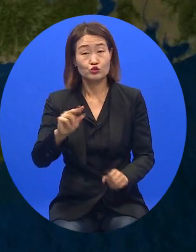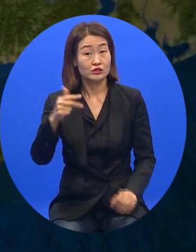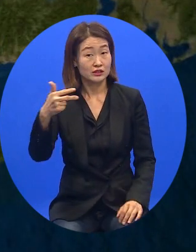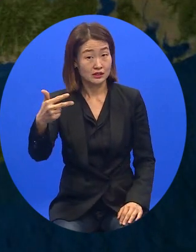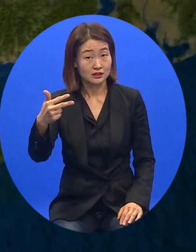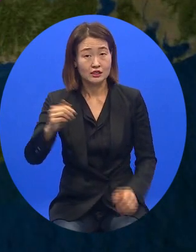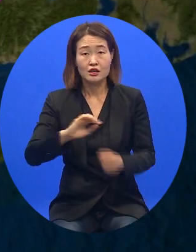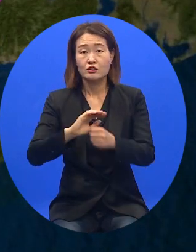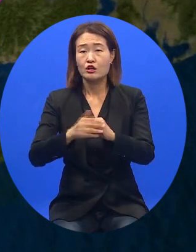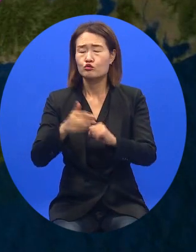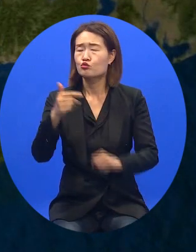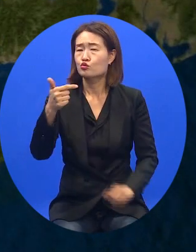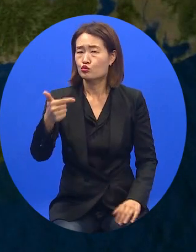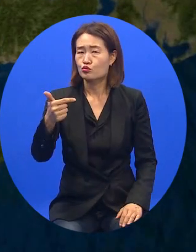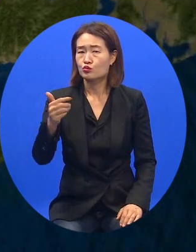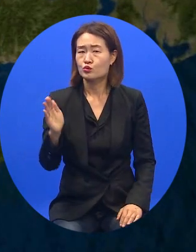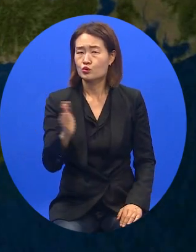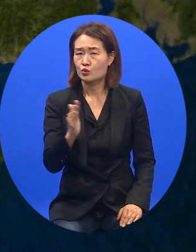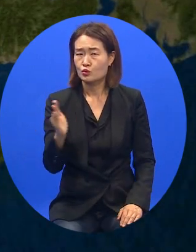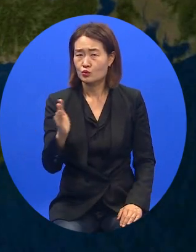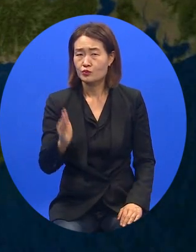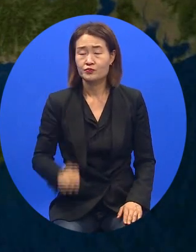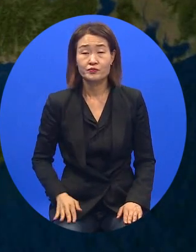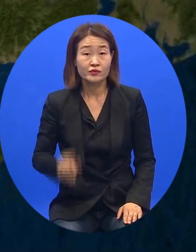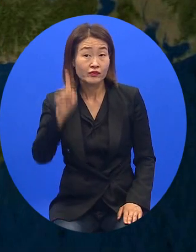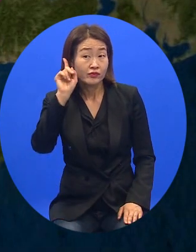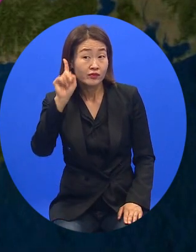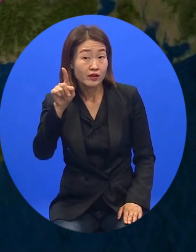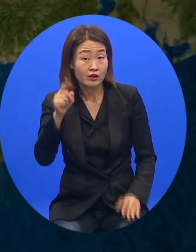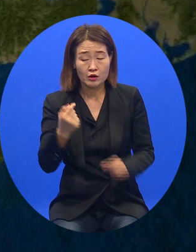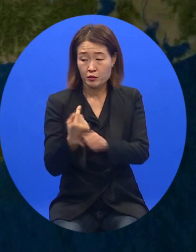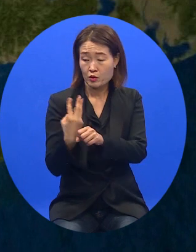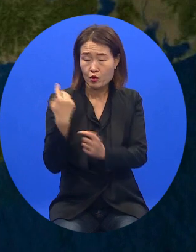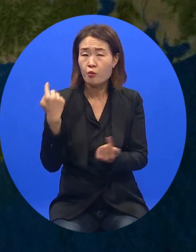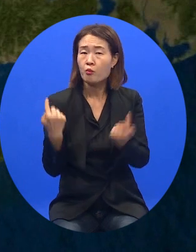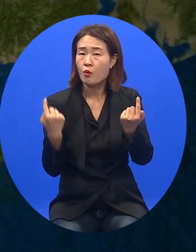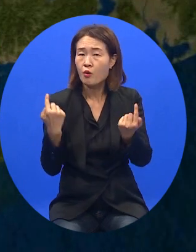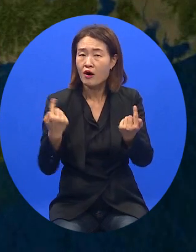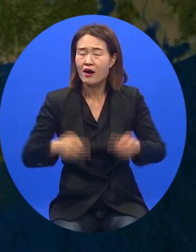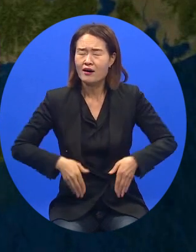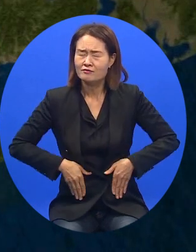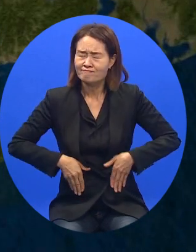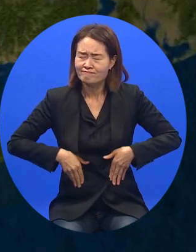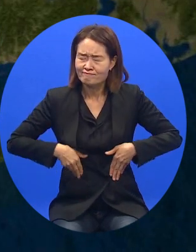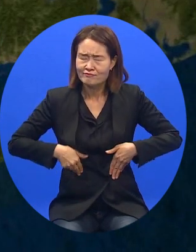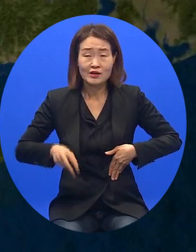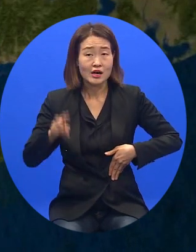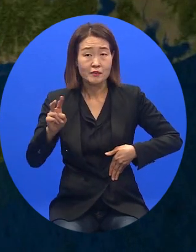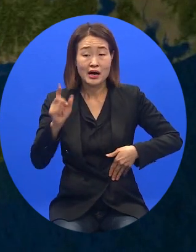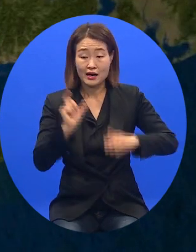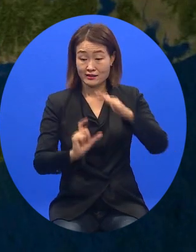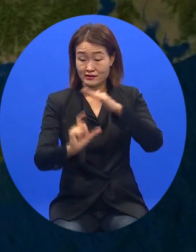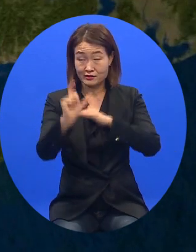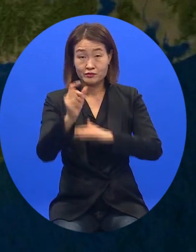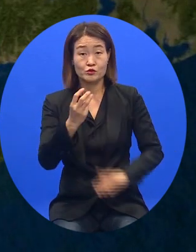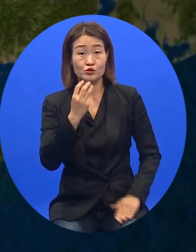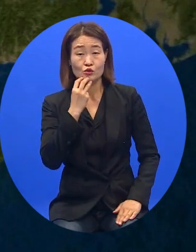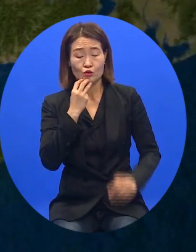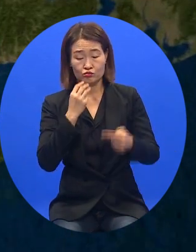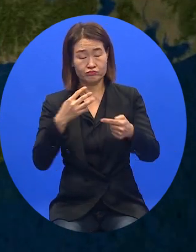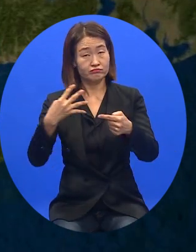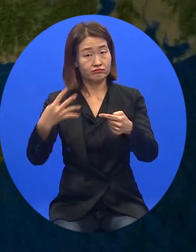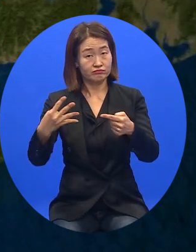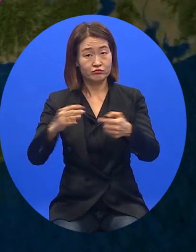광주 7도, 대구 6도 예상됩니다. 내일도 평년보다 온화한 날이 되겠습니다. 아침 기온 서울